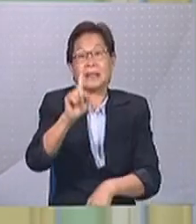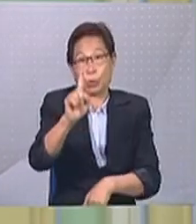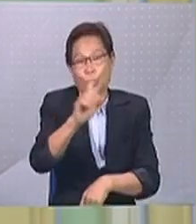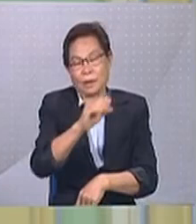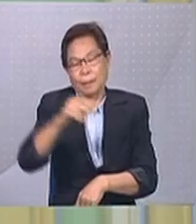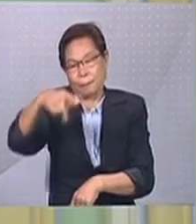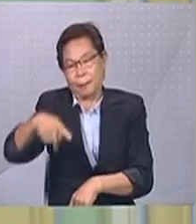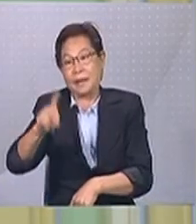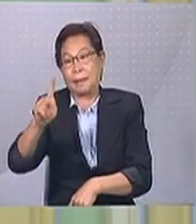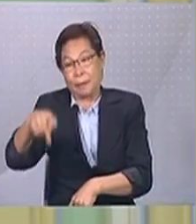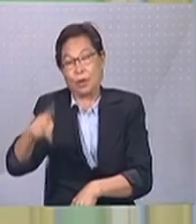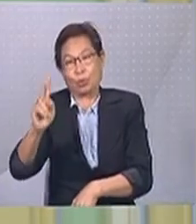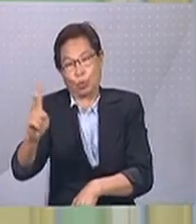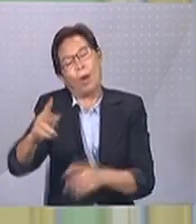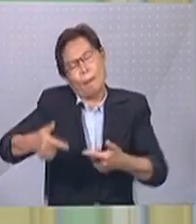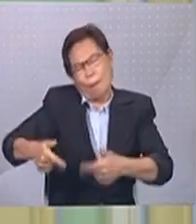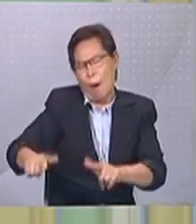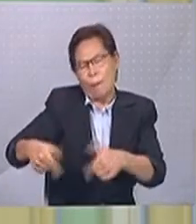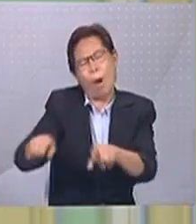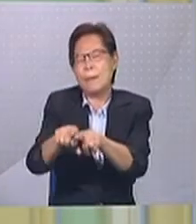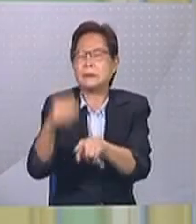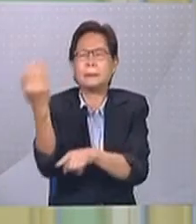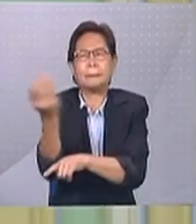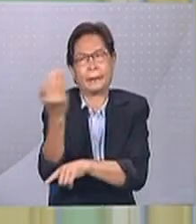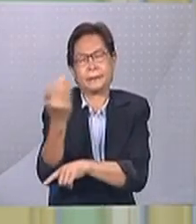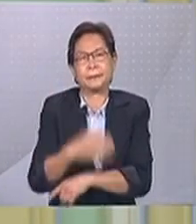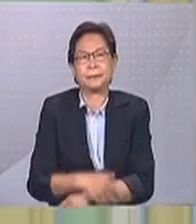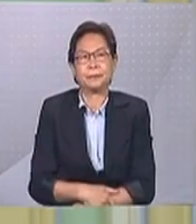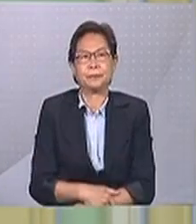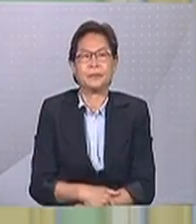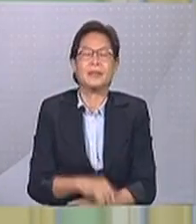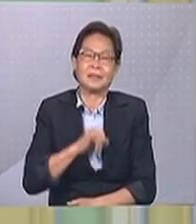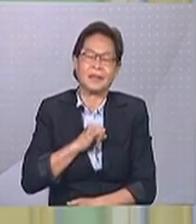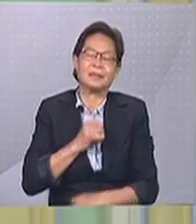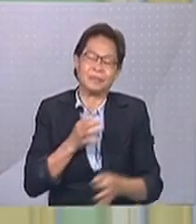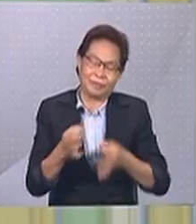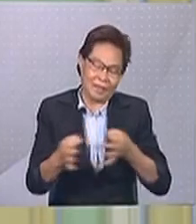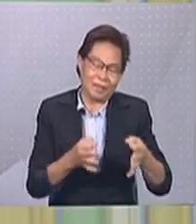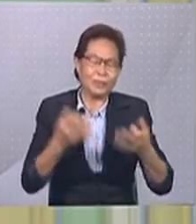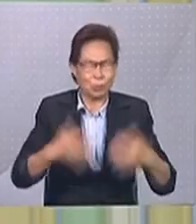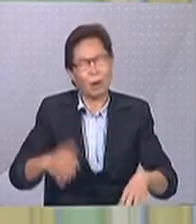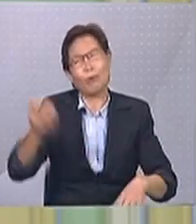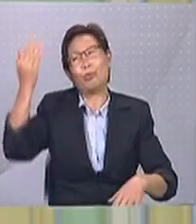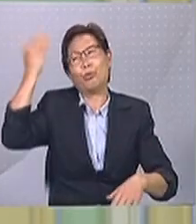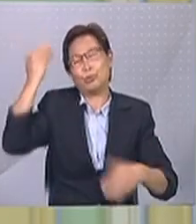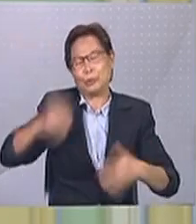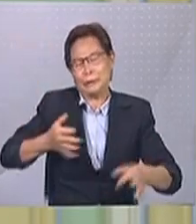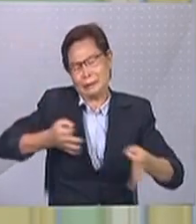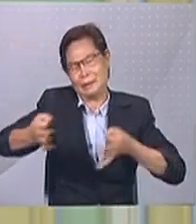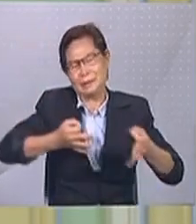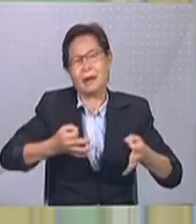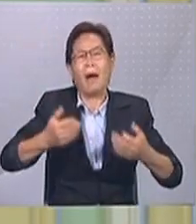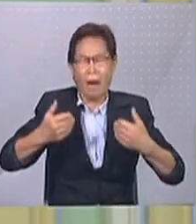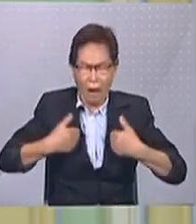2 dibenarkan beroperasi seperti biasa. Suka saya jelaskan, pernah saya jelaskan, walau